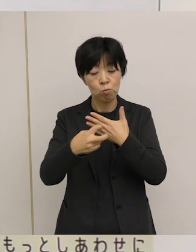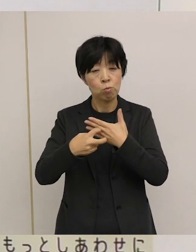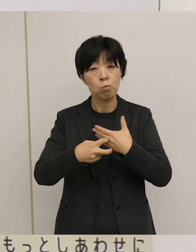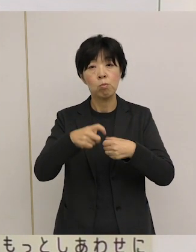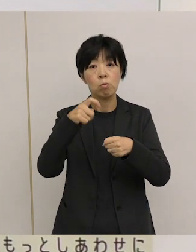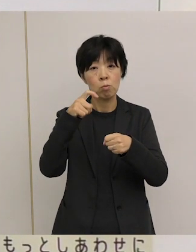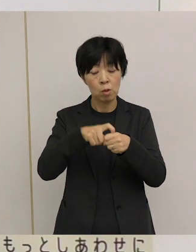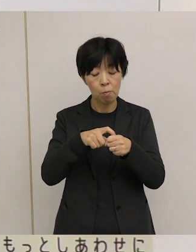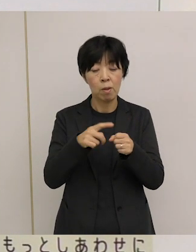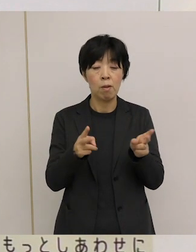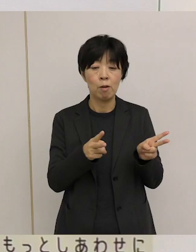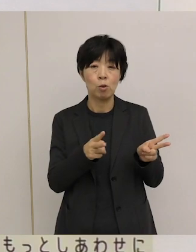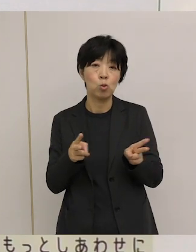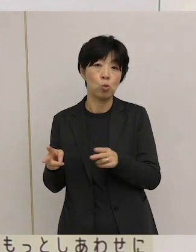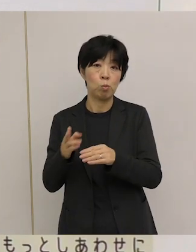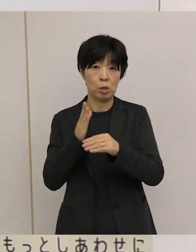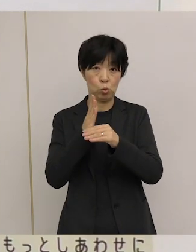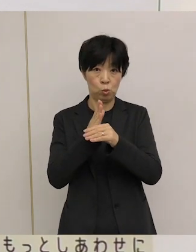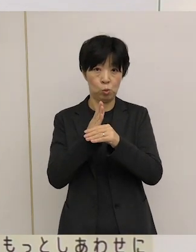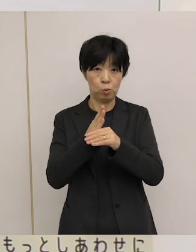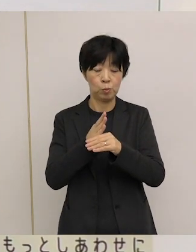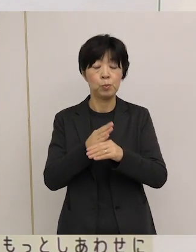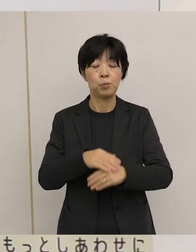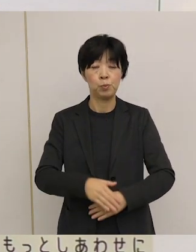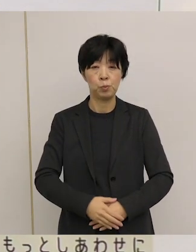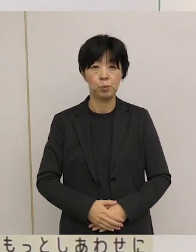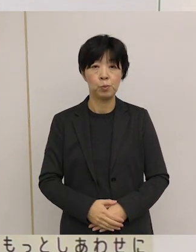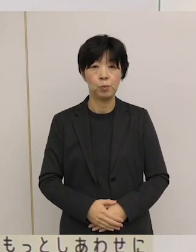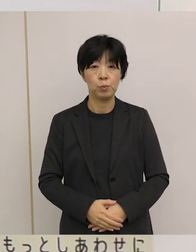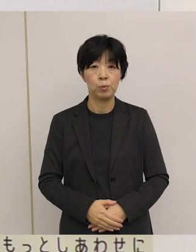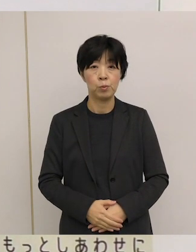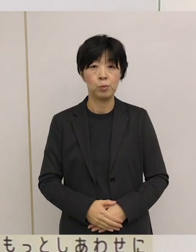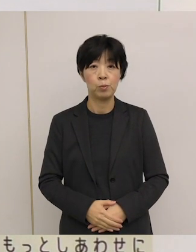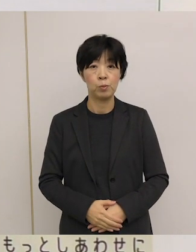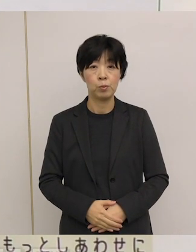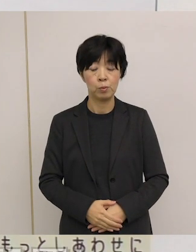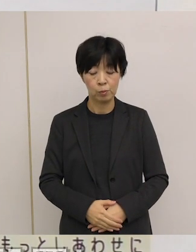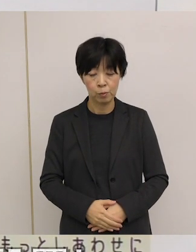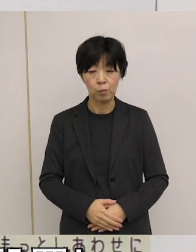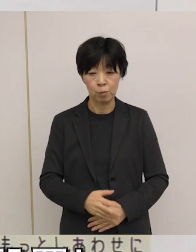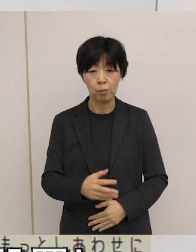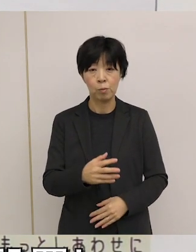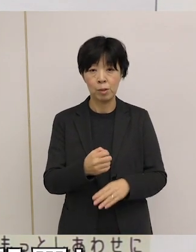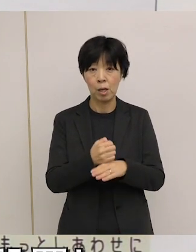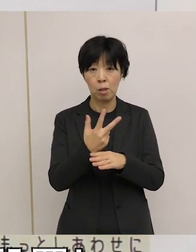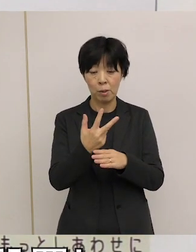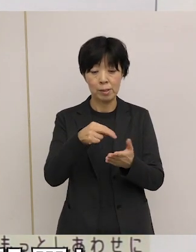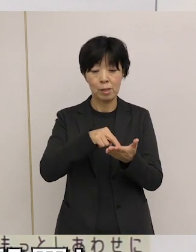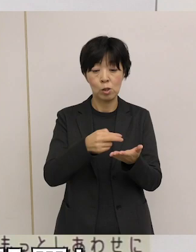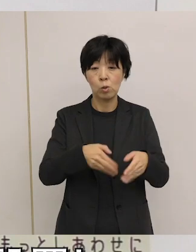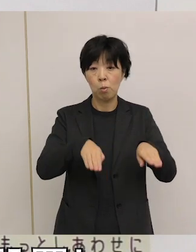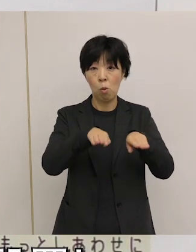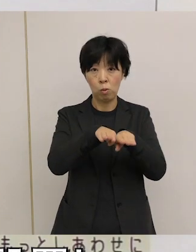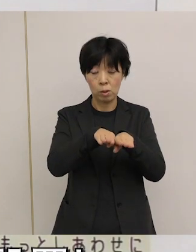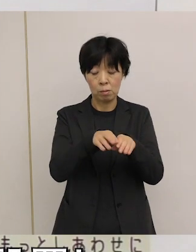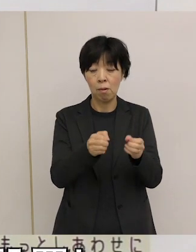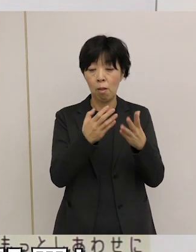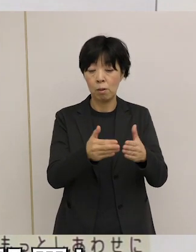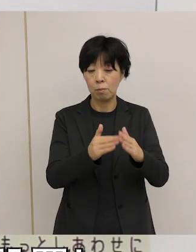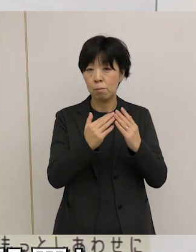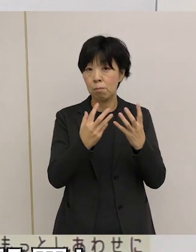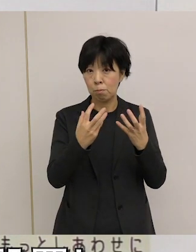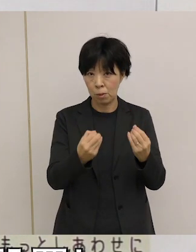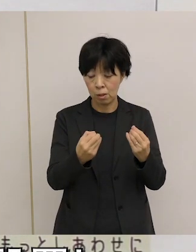両方の診療検査に対応できる体制を整えています。市立病院では急病棟を活用